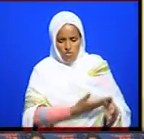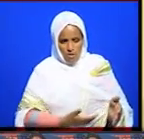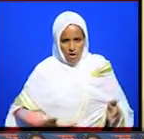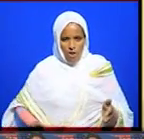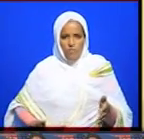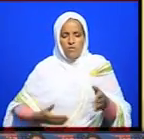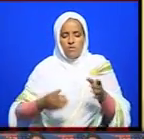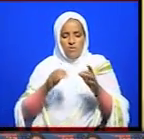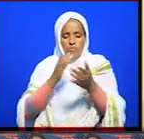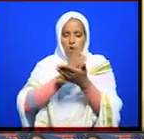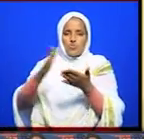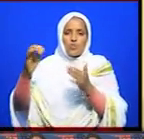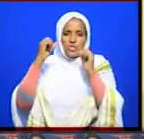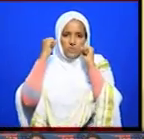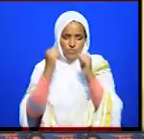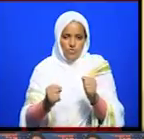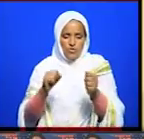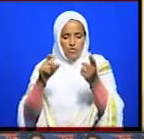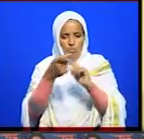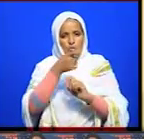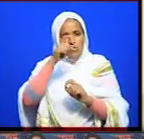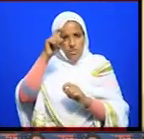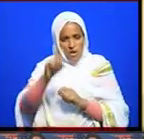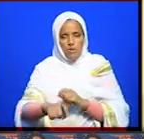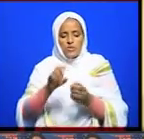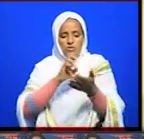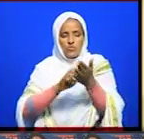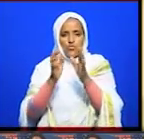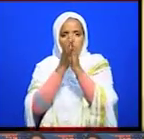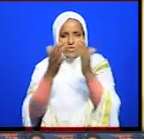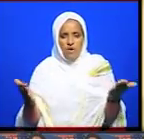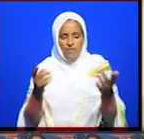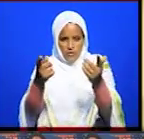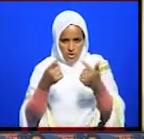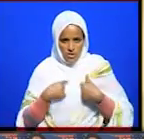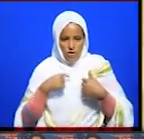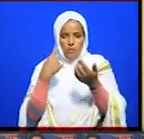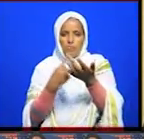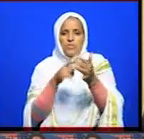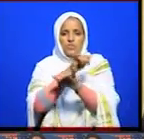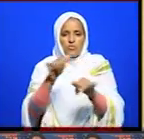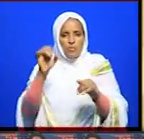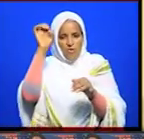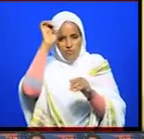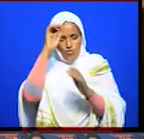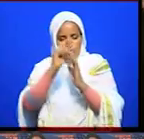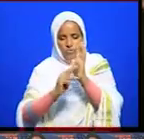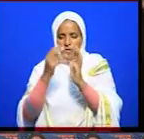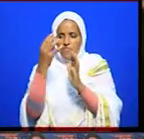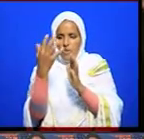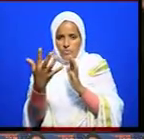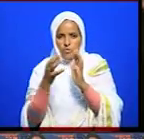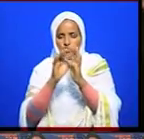የመንፈሳዊ ረሃቧን ማስወገድ የሚችል መሆን እንዳለበት ቅዱስ መጽሐፍም ይነግረናል። በዛው